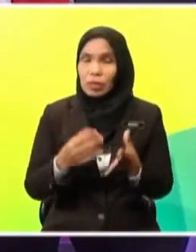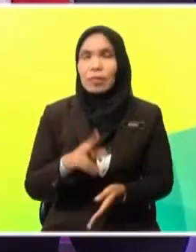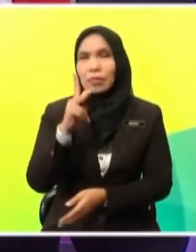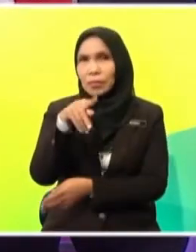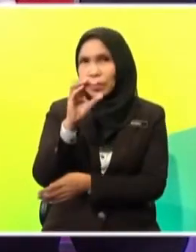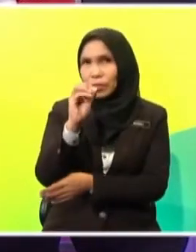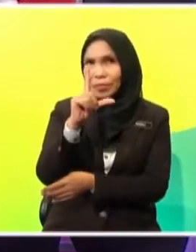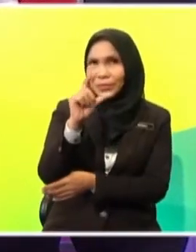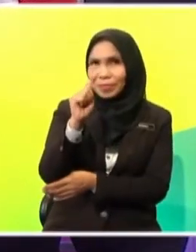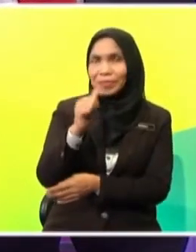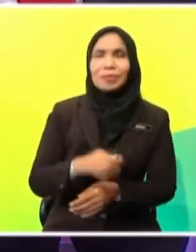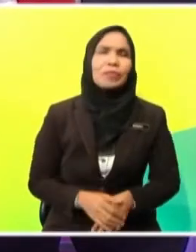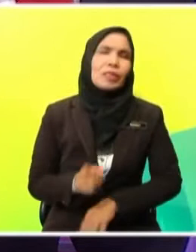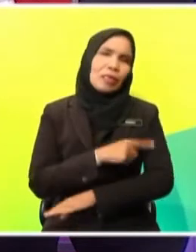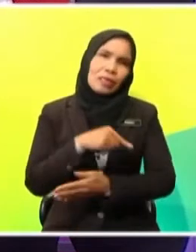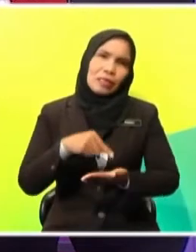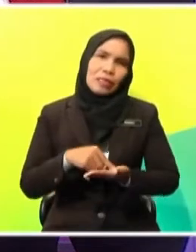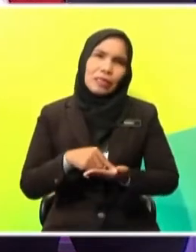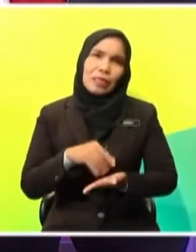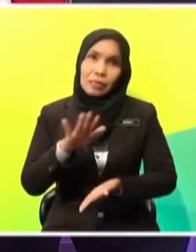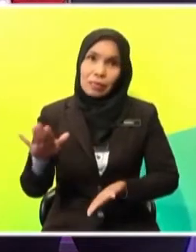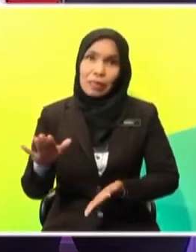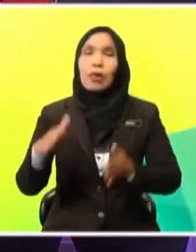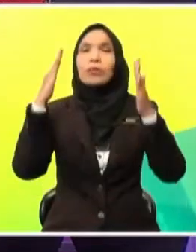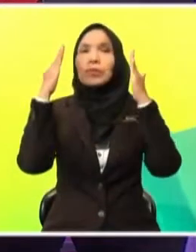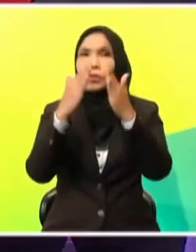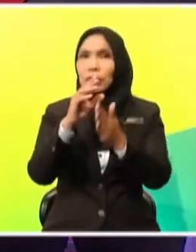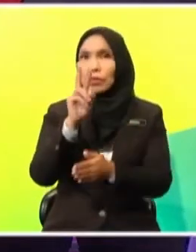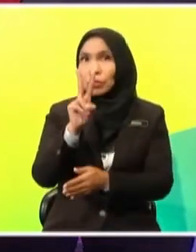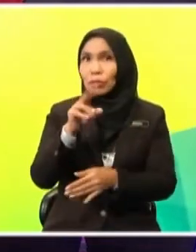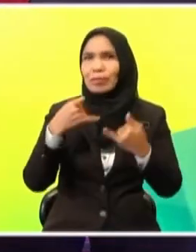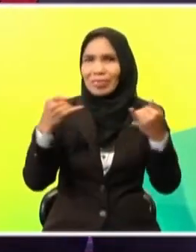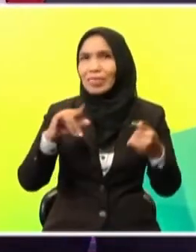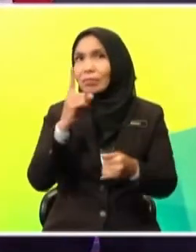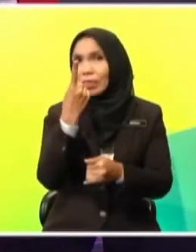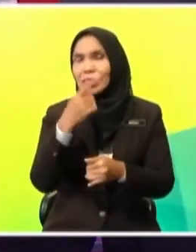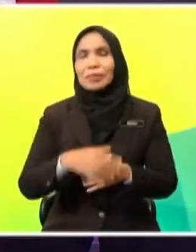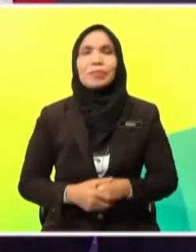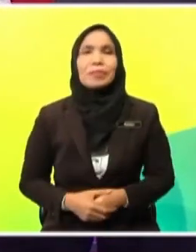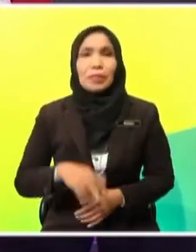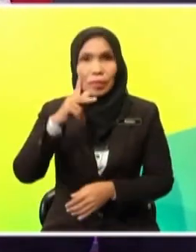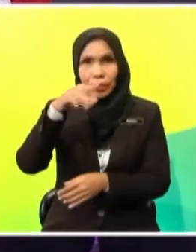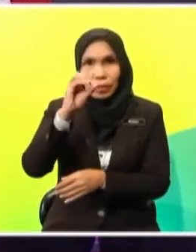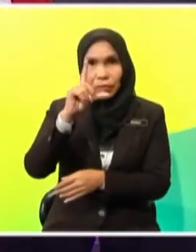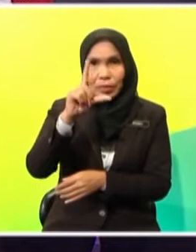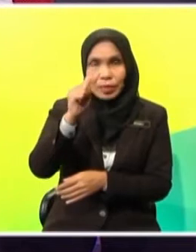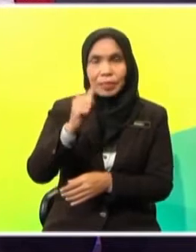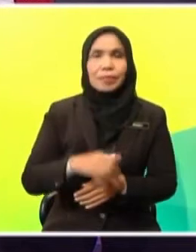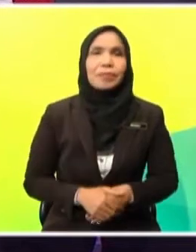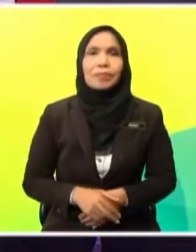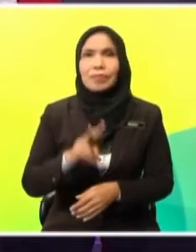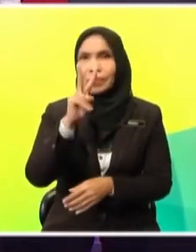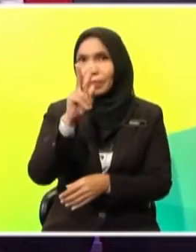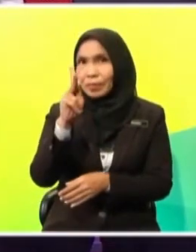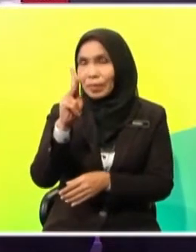saya guna anak-anak murid di rumah fokus kepada dua jenis pola ini Ricek Gulang semule vokal konsumen